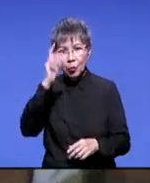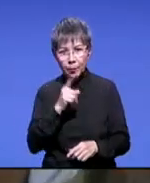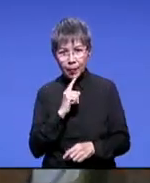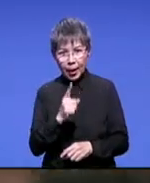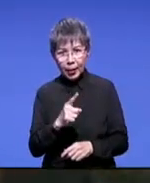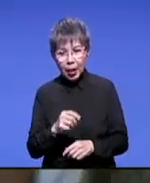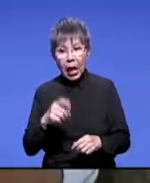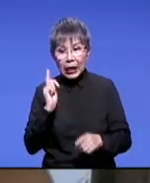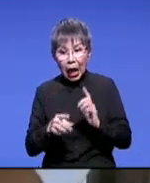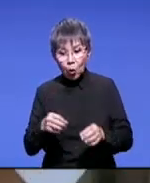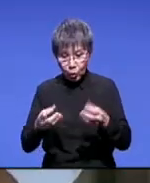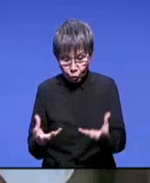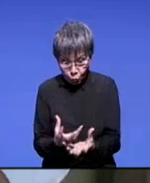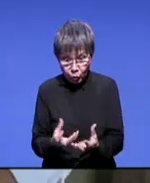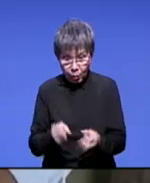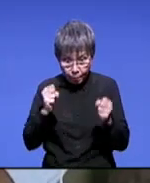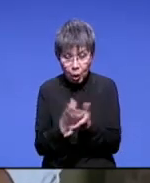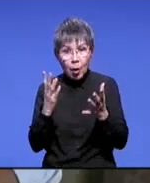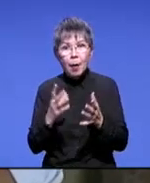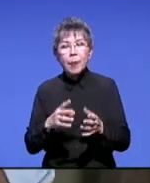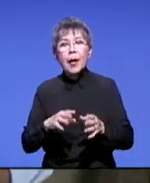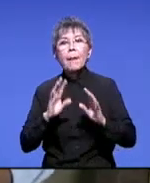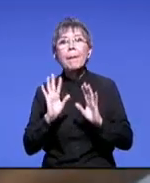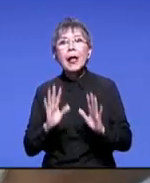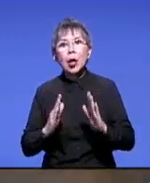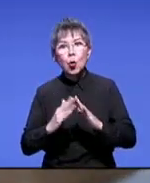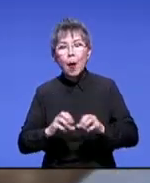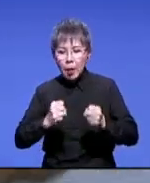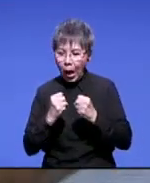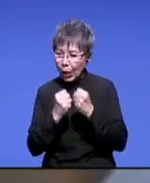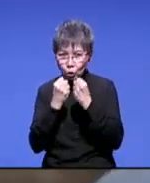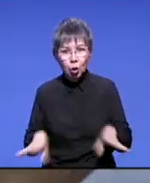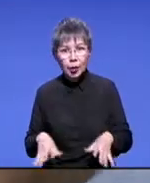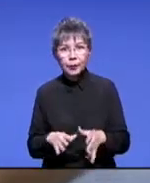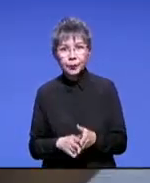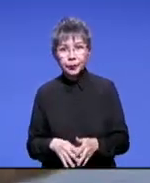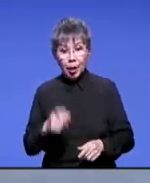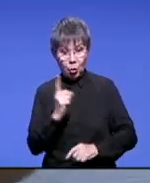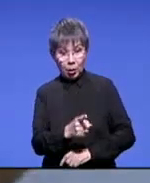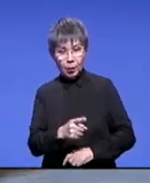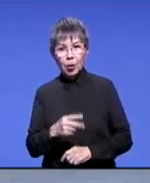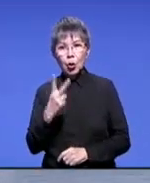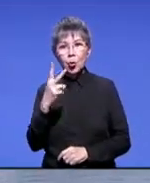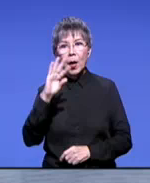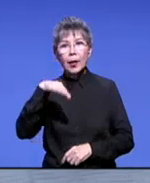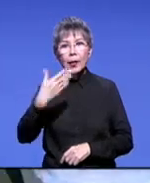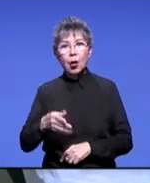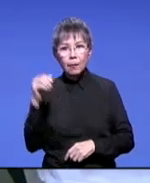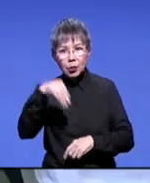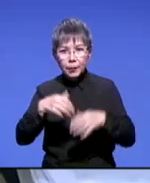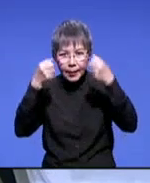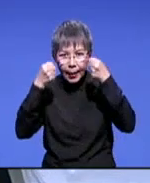jika diledakan, bahan petasan ini bisa menghancurkan belasan rumah. Kedua pelaku pun terancam hukuman 2 tahun penjara.